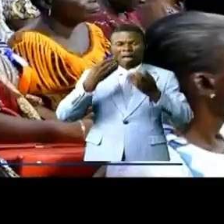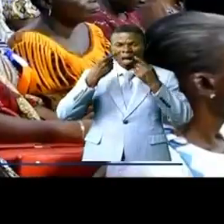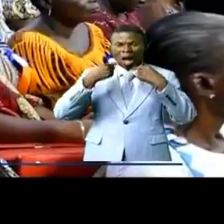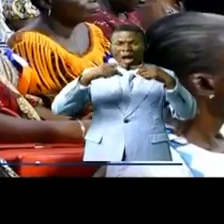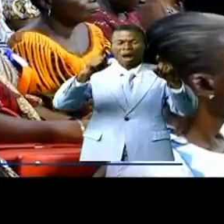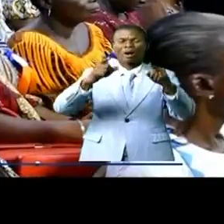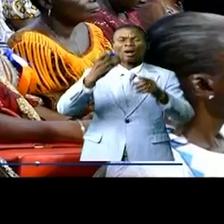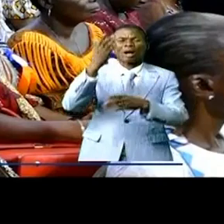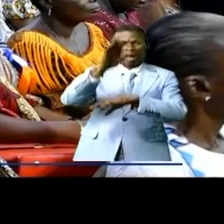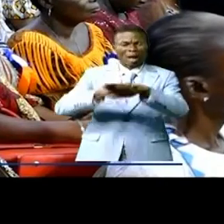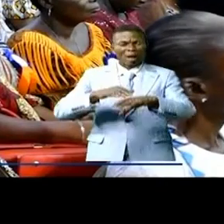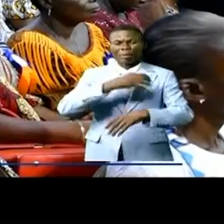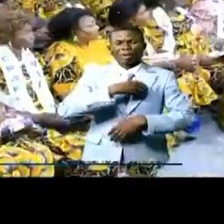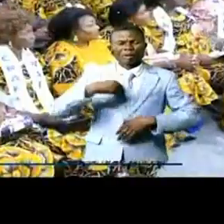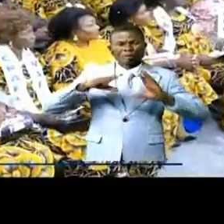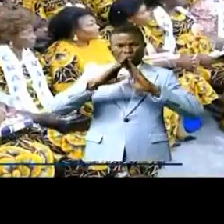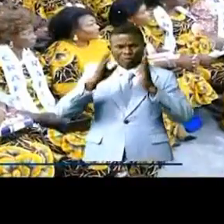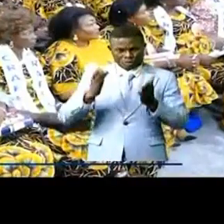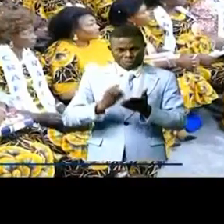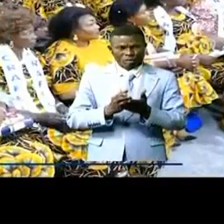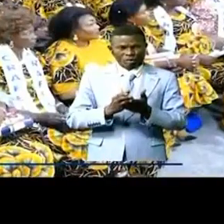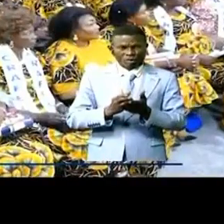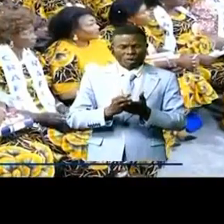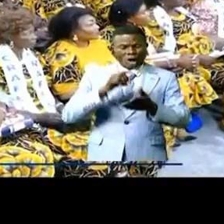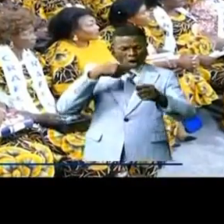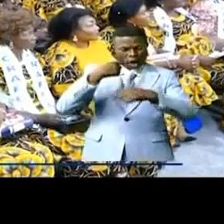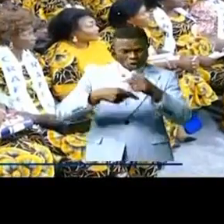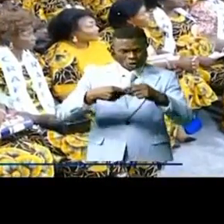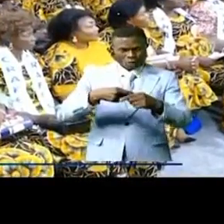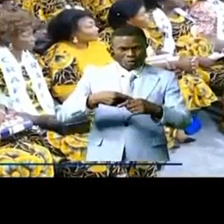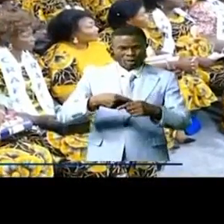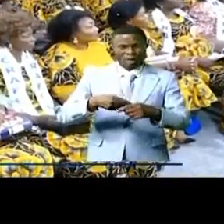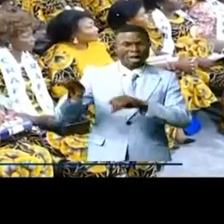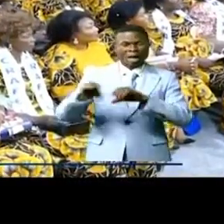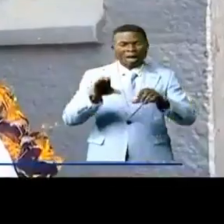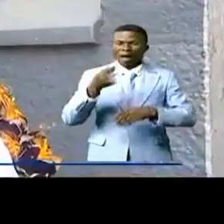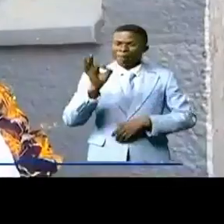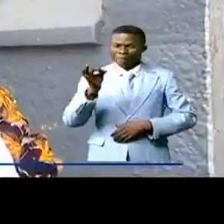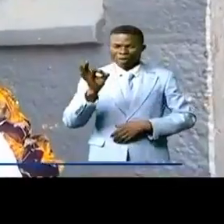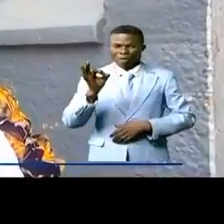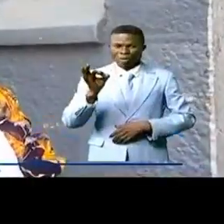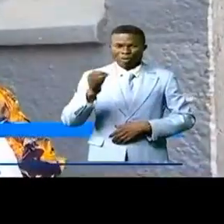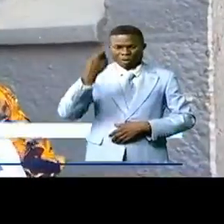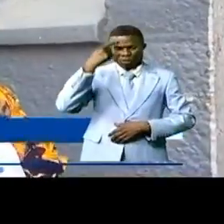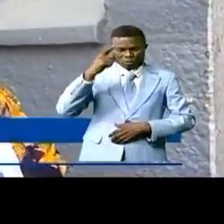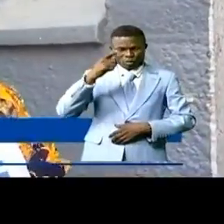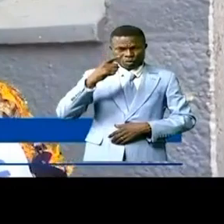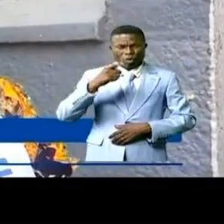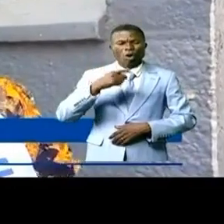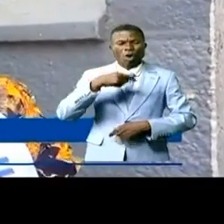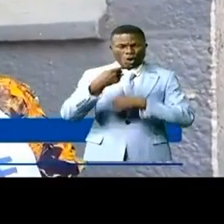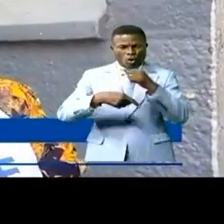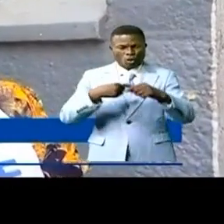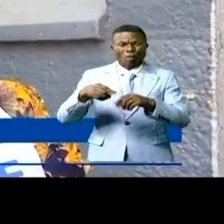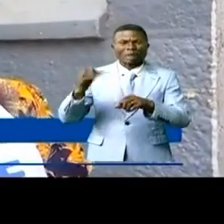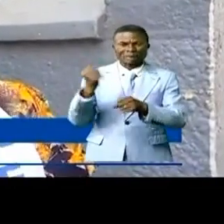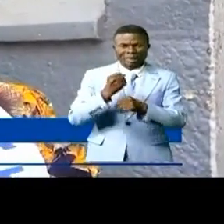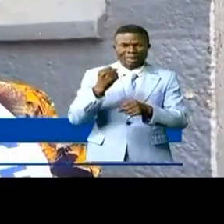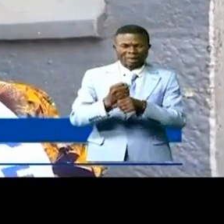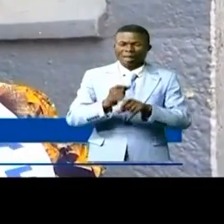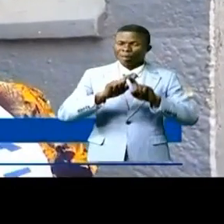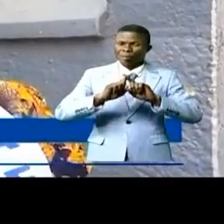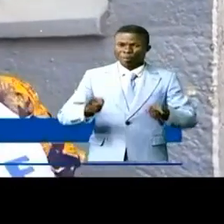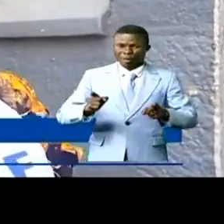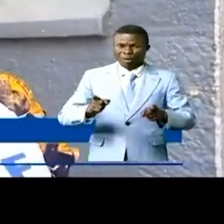appel à toutes les femmes qui n'essaie son conte lancer dans une activité autres ou qui font déjà des activités mais n'ont pas